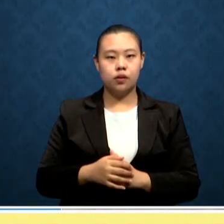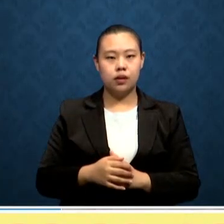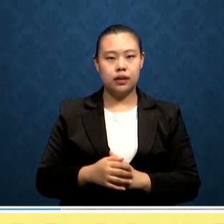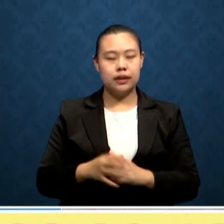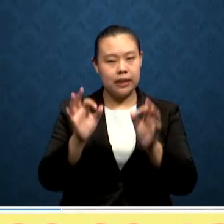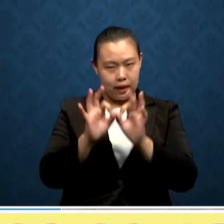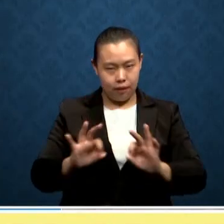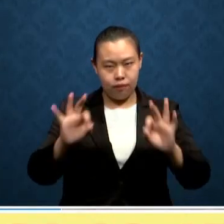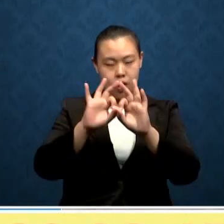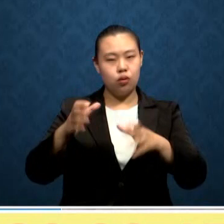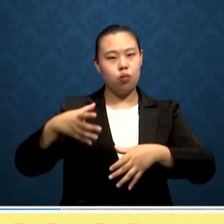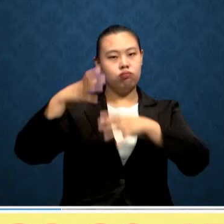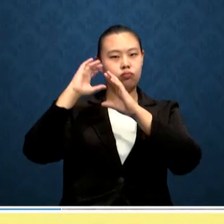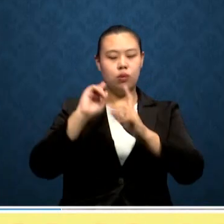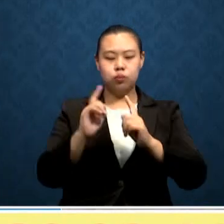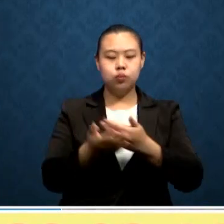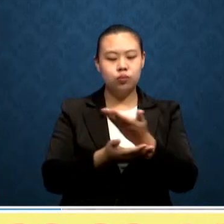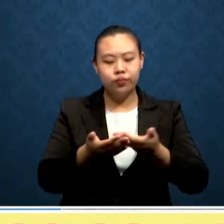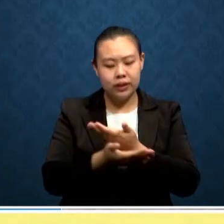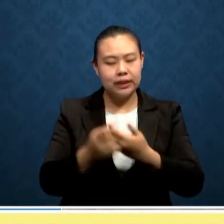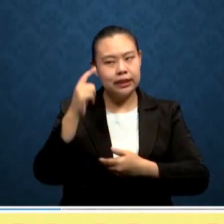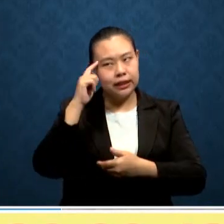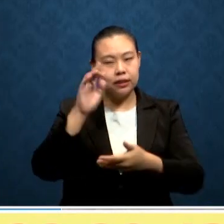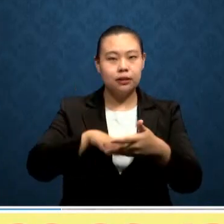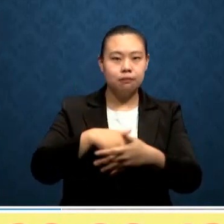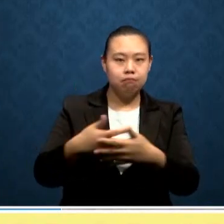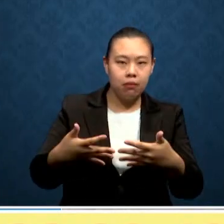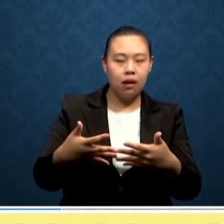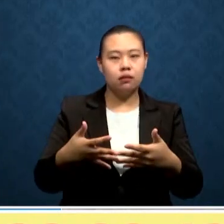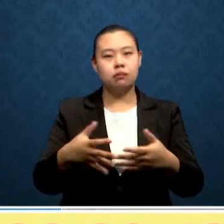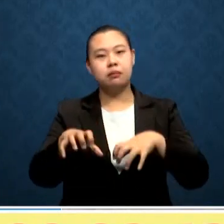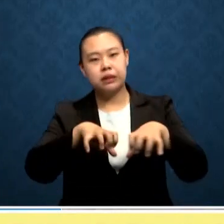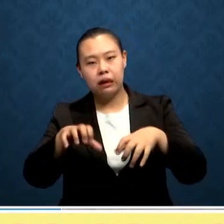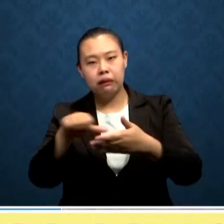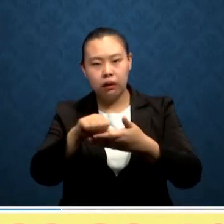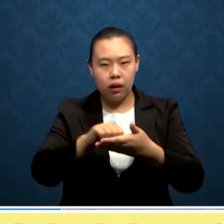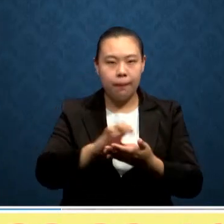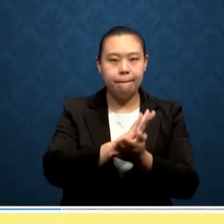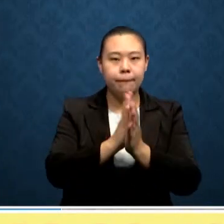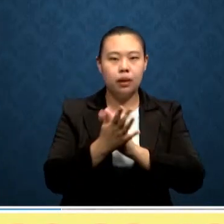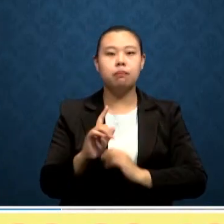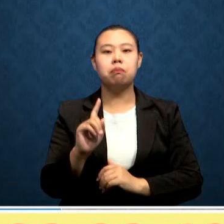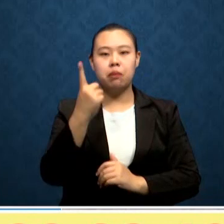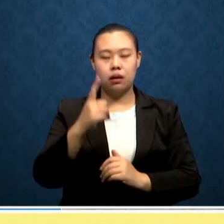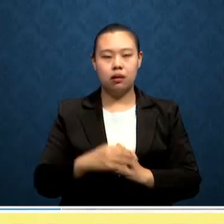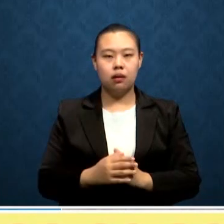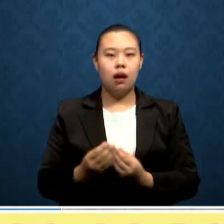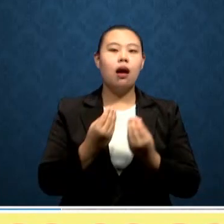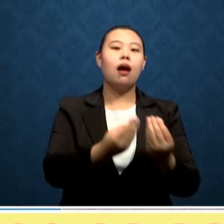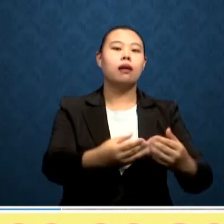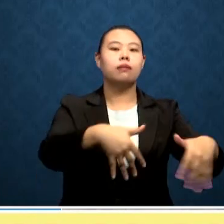นและควรมีการวางแผนให้ดีความนี้เพื่อให้เกิดความเป็นธรรมแก่ผู้บริโภ